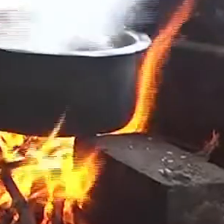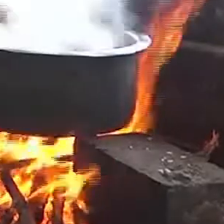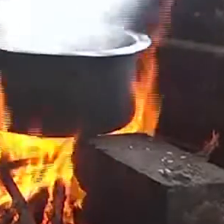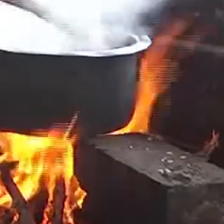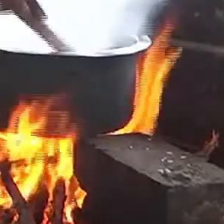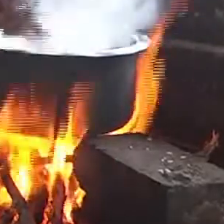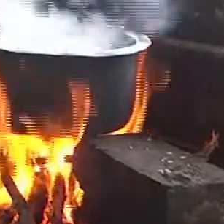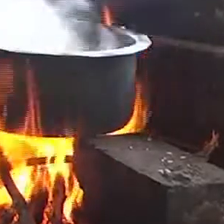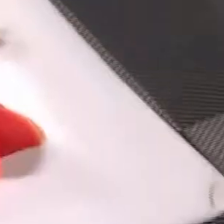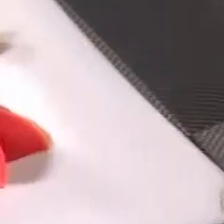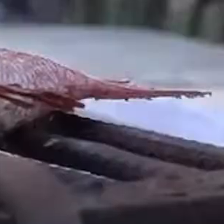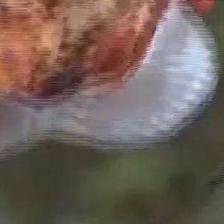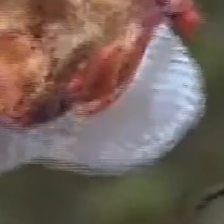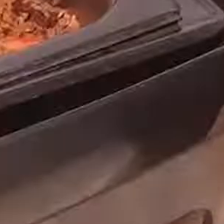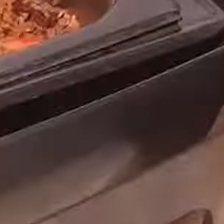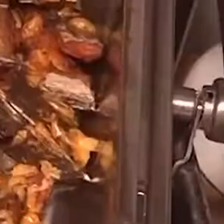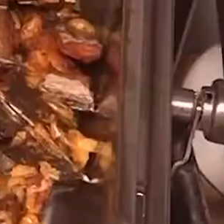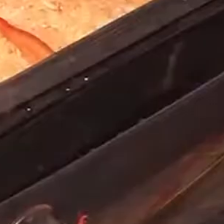mapishi.